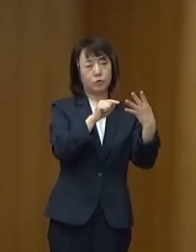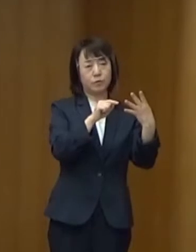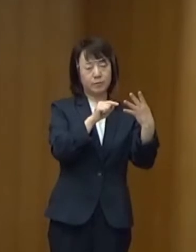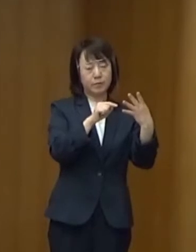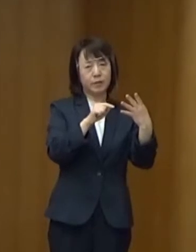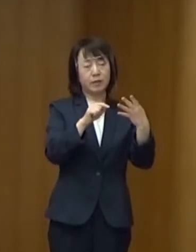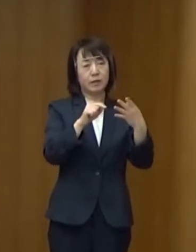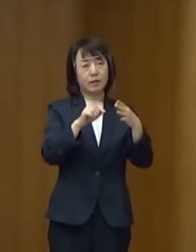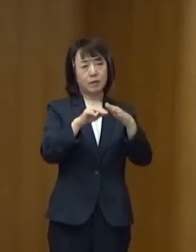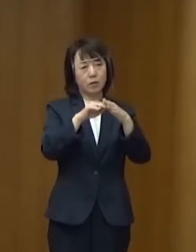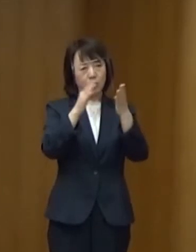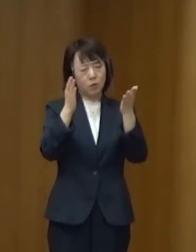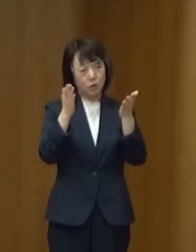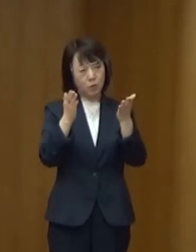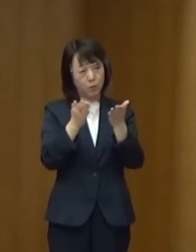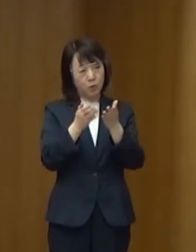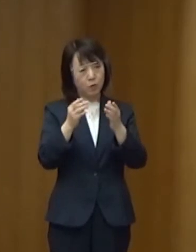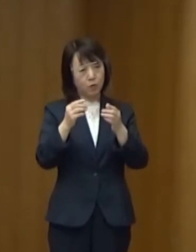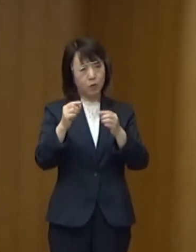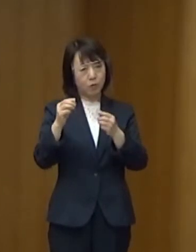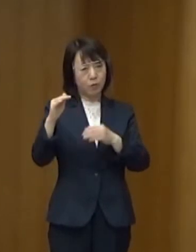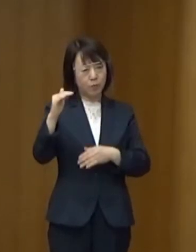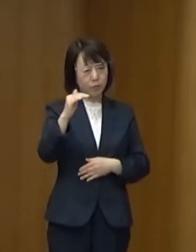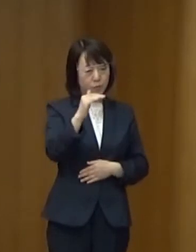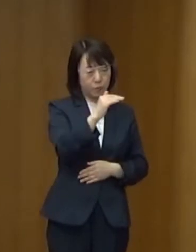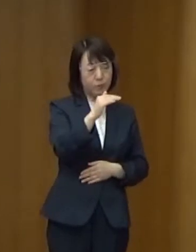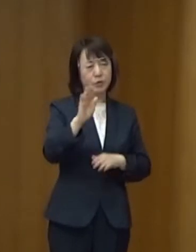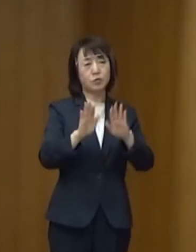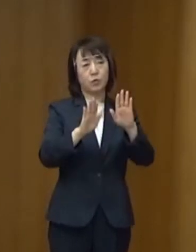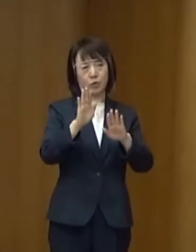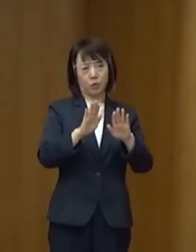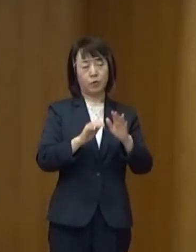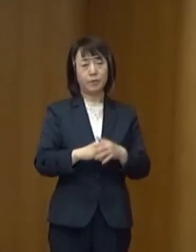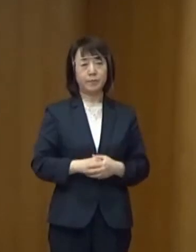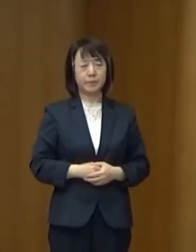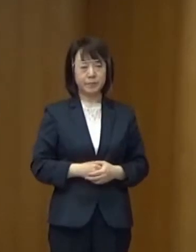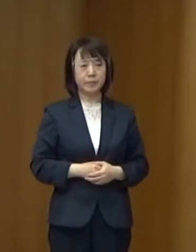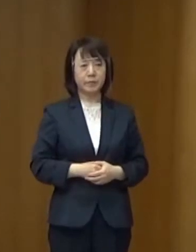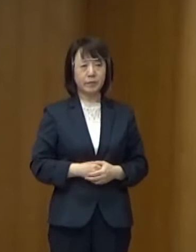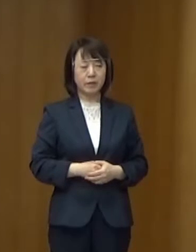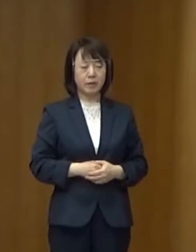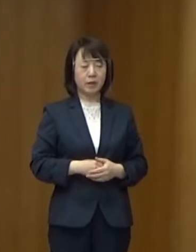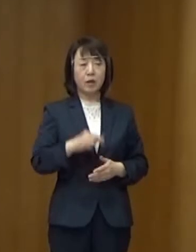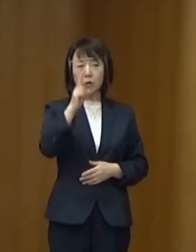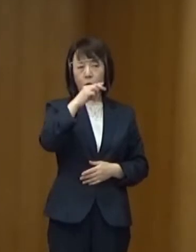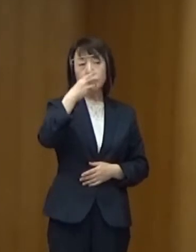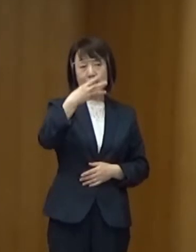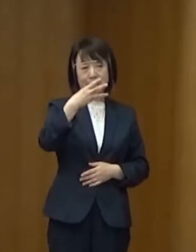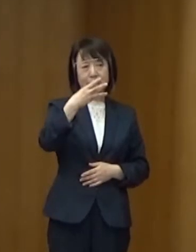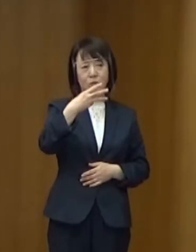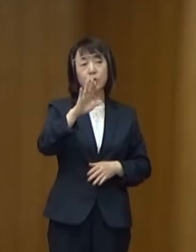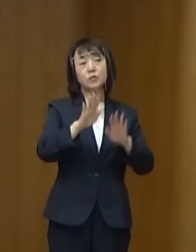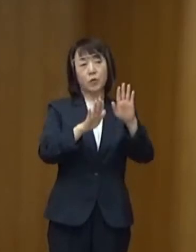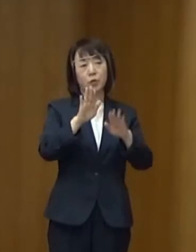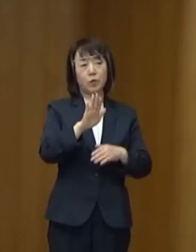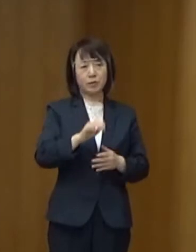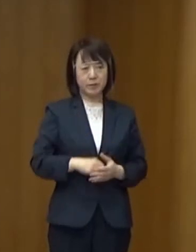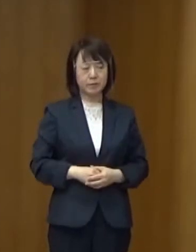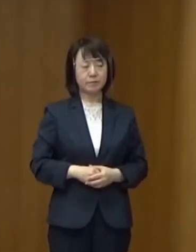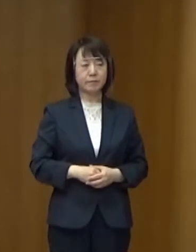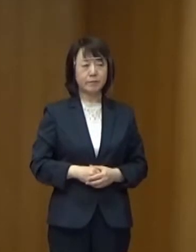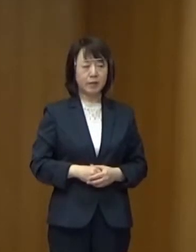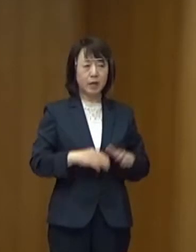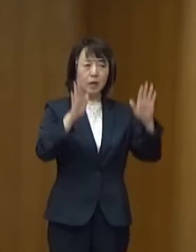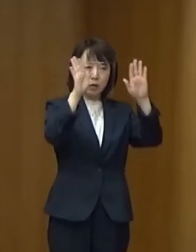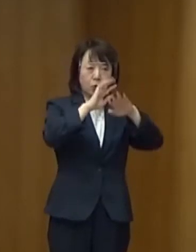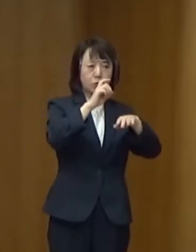ほぼ横ばいという状況と言えるのではないかと思いますが、15時時点でこういう状況になっています。そして